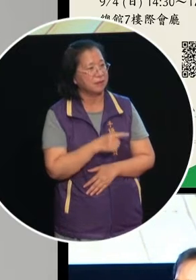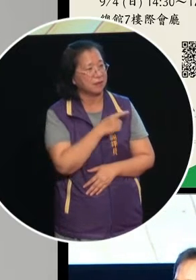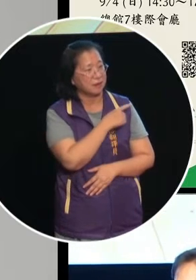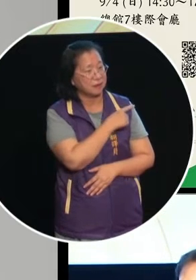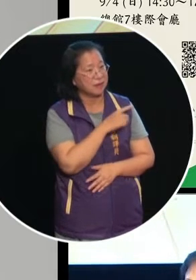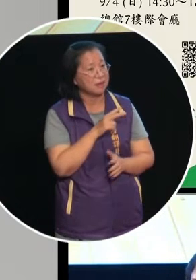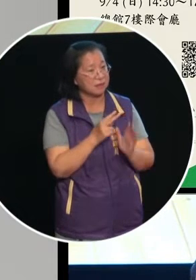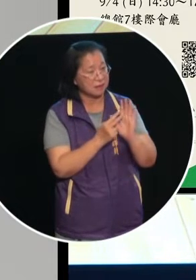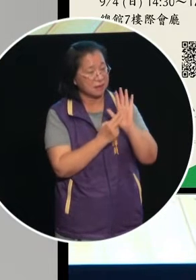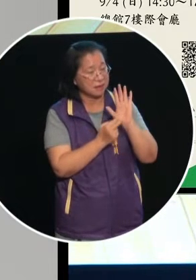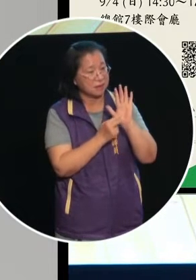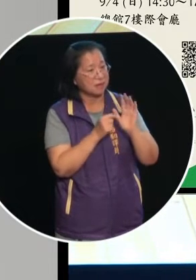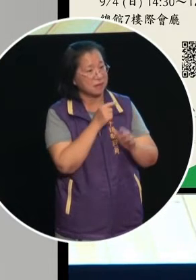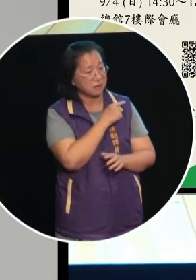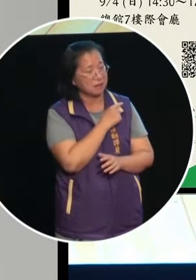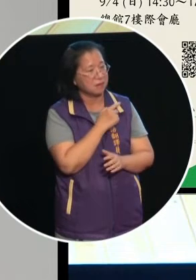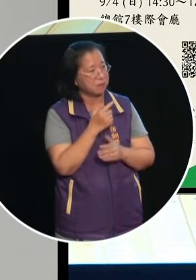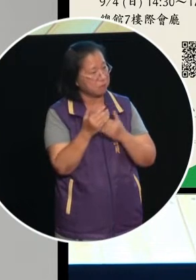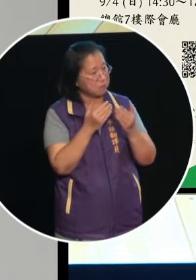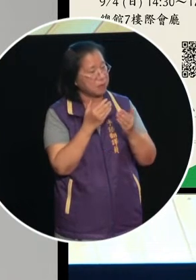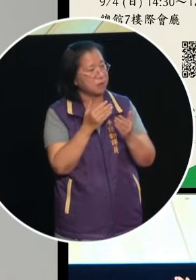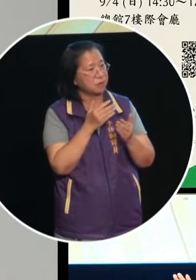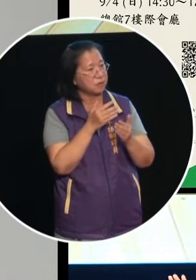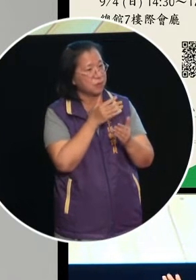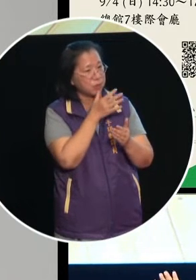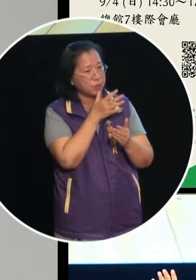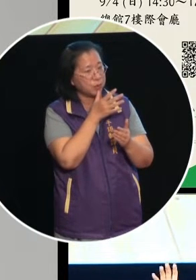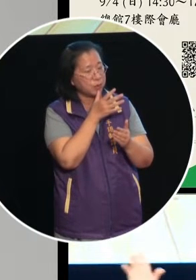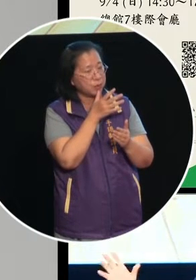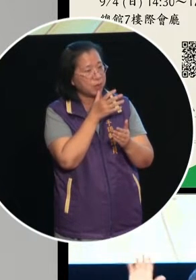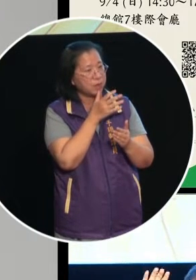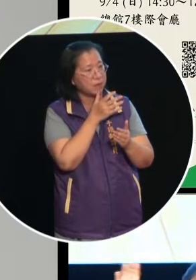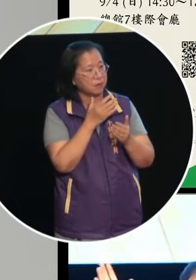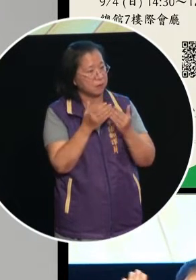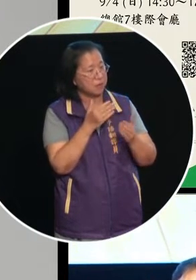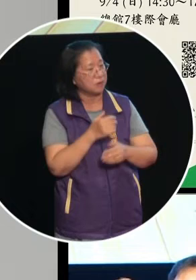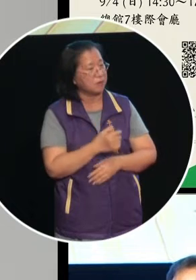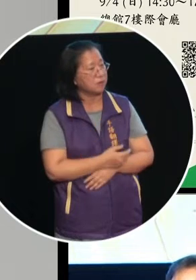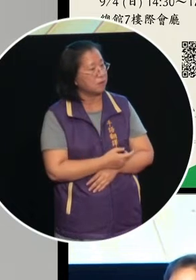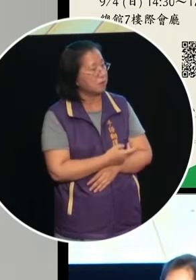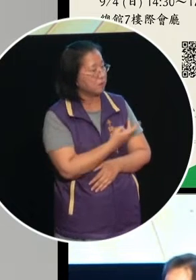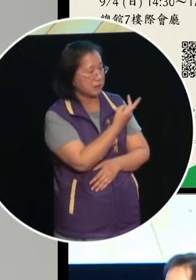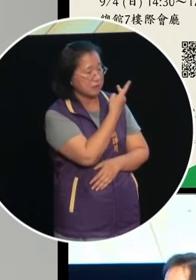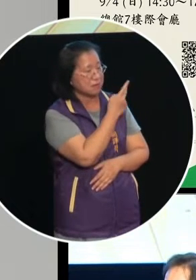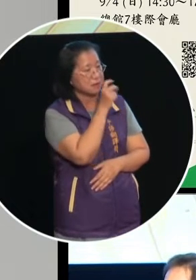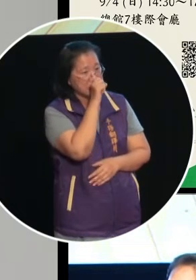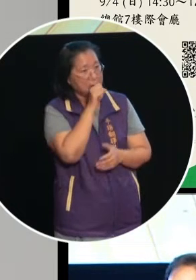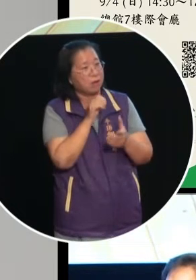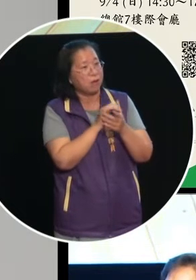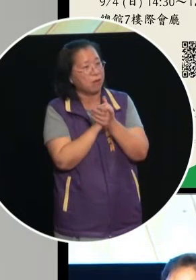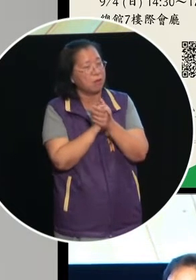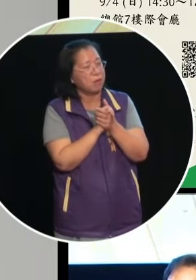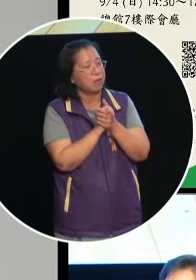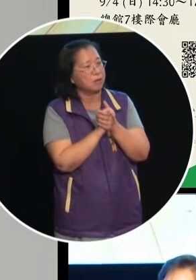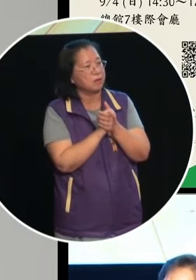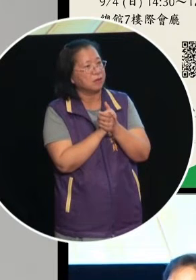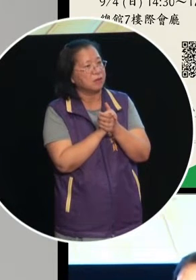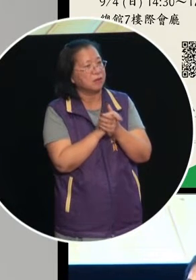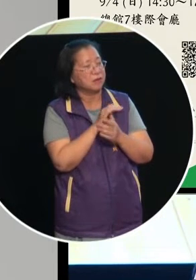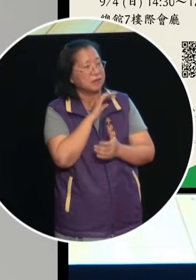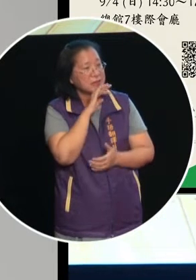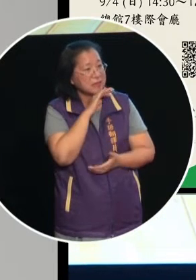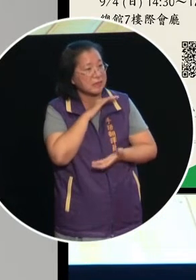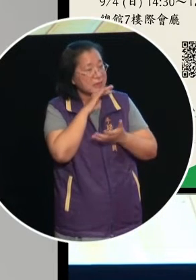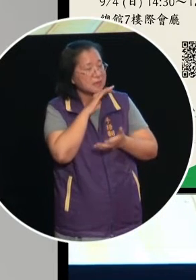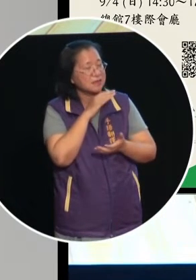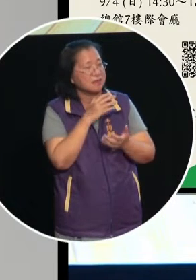明，他的 message 很明确。所以呢，不过这个两人是算是好朋友，因为他们同年成为国